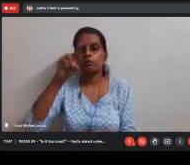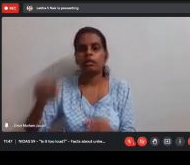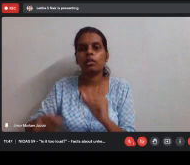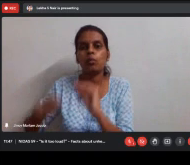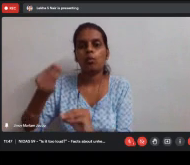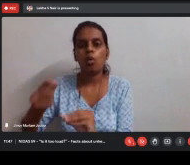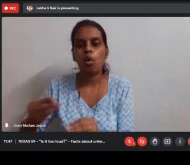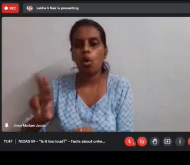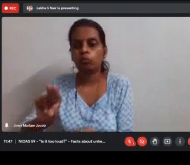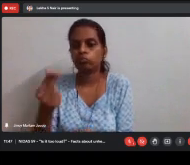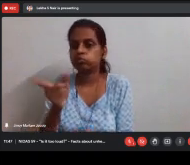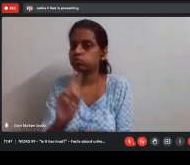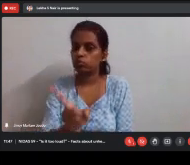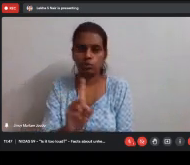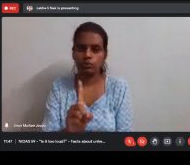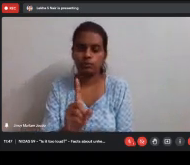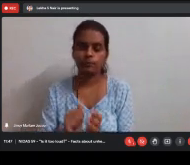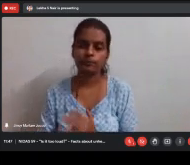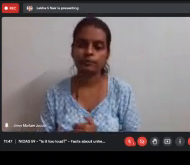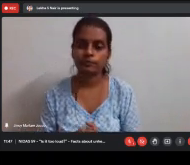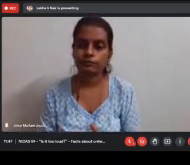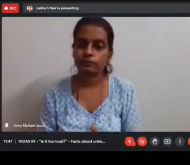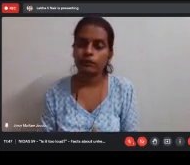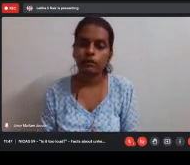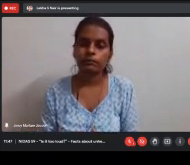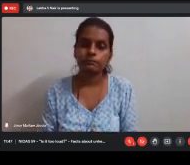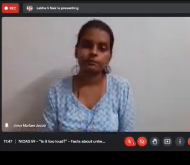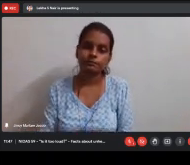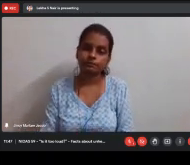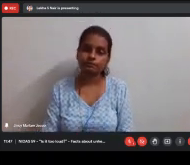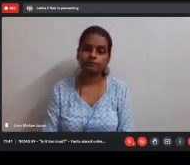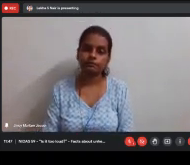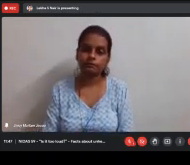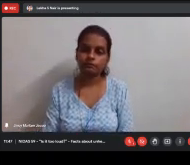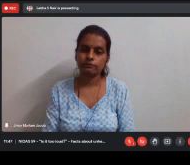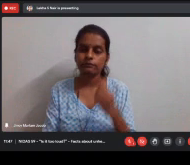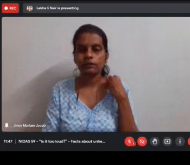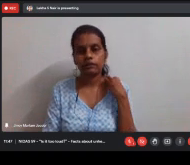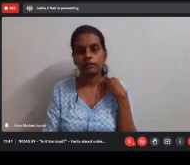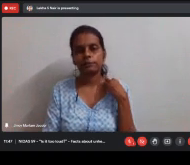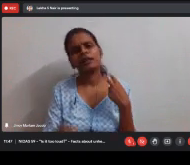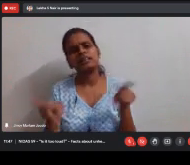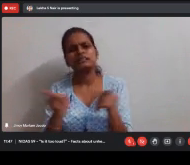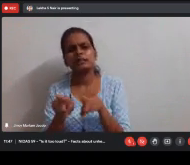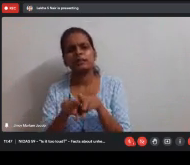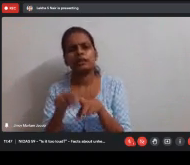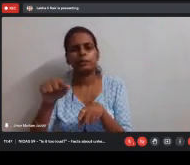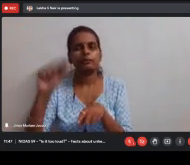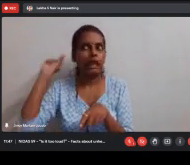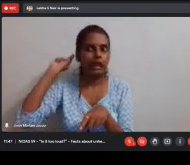വാങ്ങിക്കുക. അതും ക്വാളിറ്റി മാർക്കുള്ളതും നോക്കി വാങ്ങിക്കാനായിട്ട് ശ്രമിക്കുക. ഇത് വാങ്ങിച്ചു കൊടുത്താലും അതിന്റെ വോളിയം